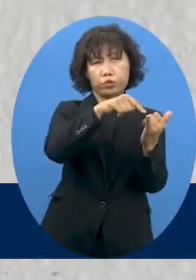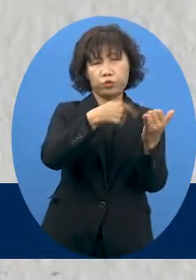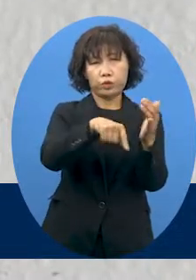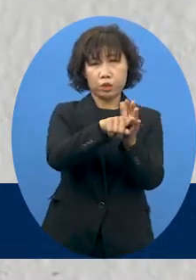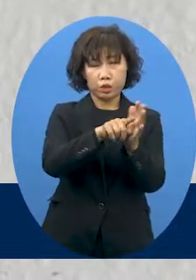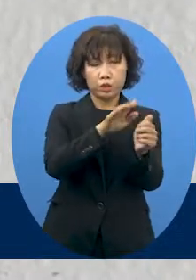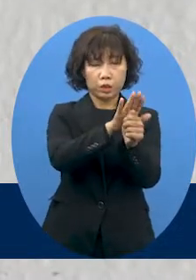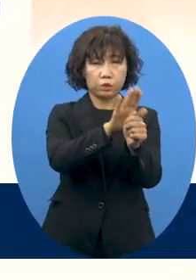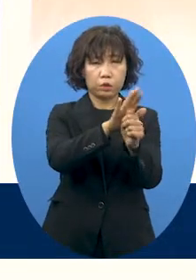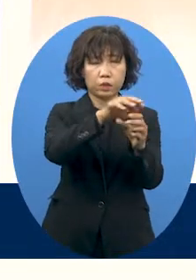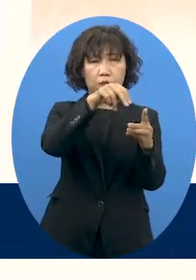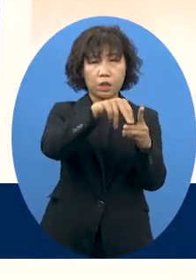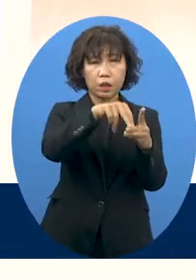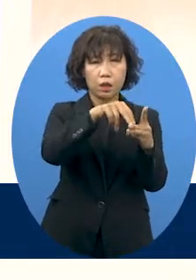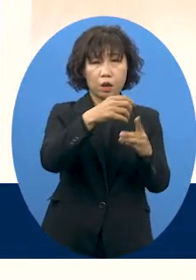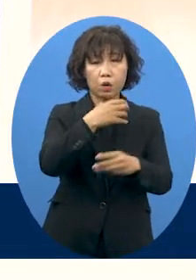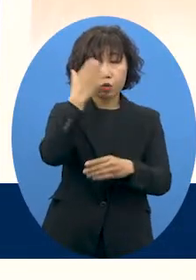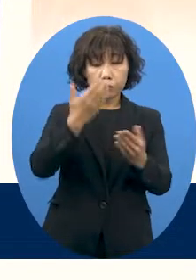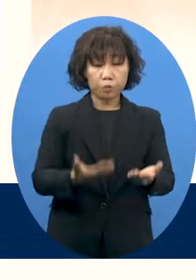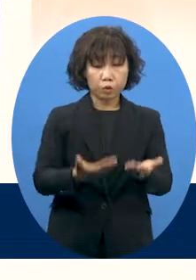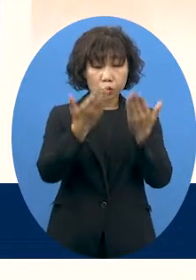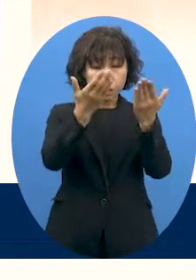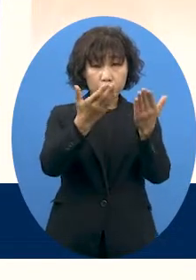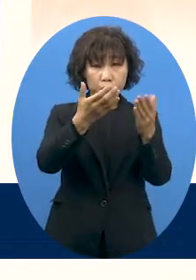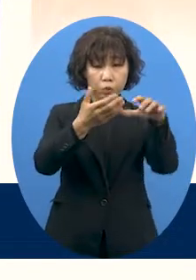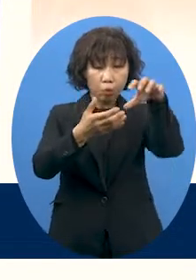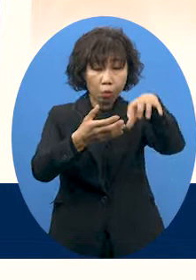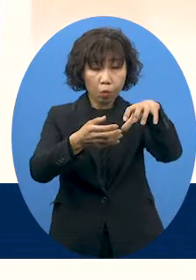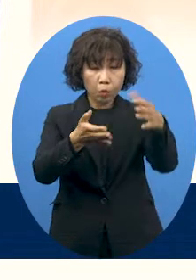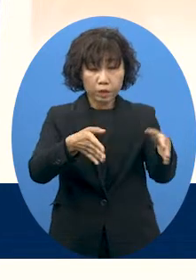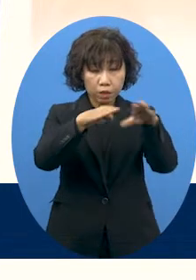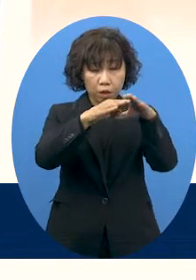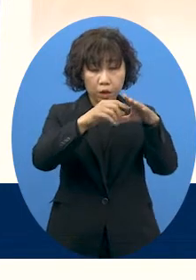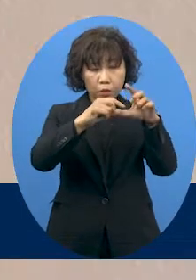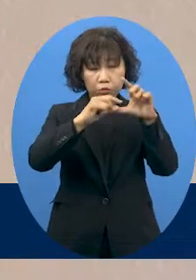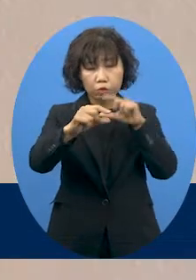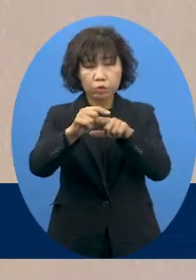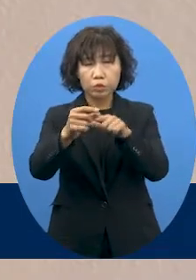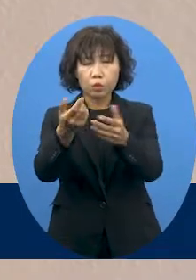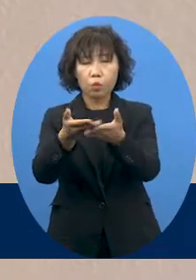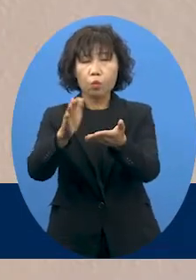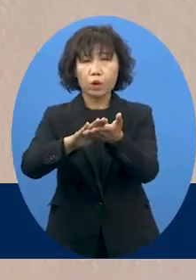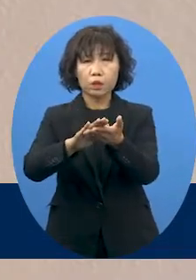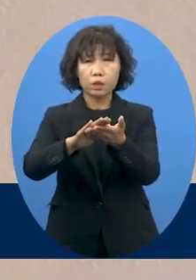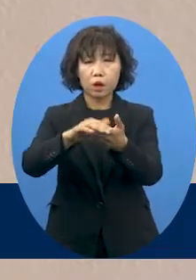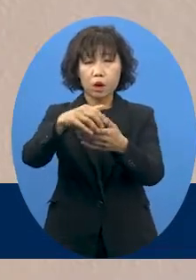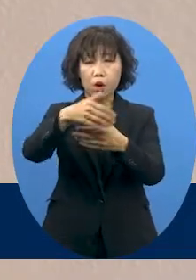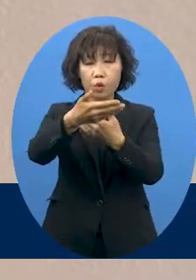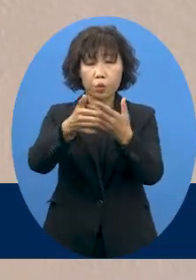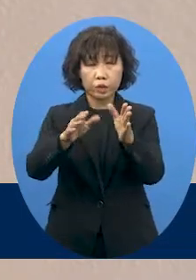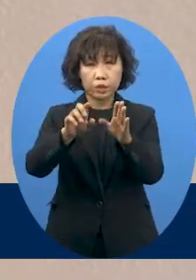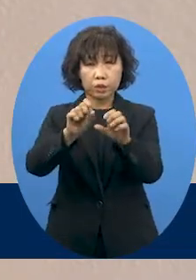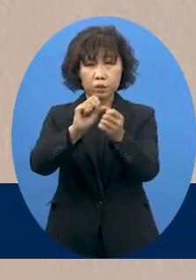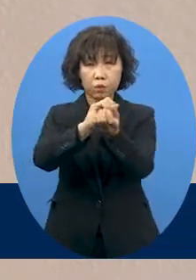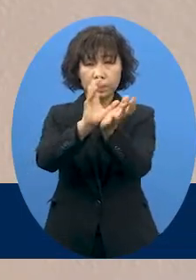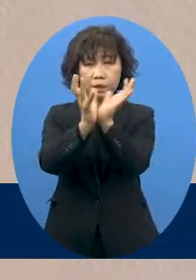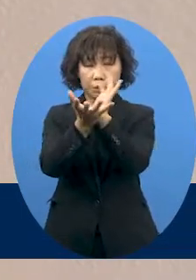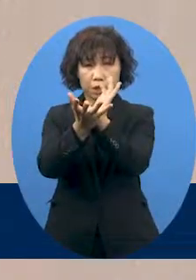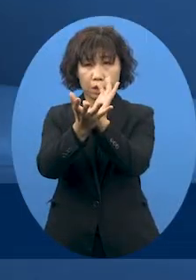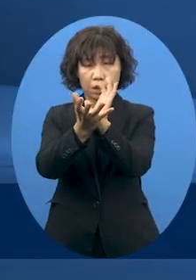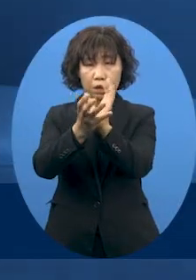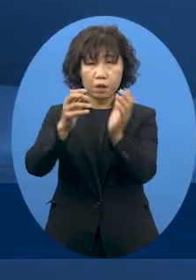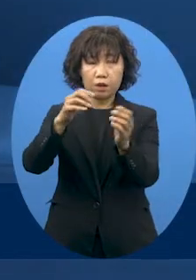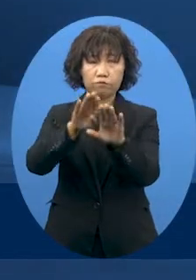기관인 동대문구 청소년지원센터 꿈 드림 의 공간 일부를 리모델링의 포 소년 전용공간 활짝 피다 를 객원